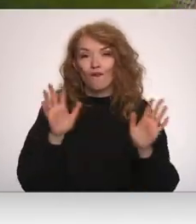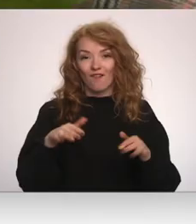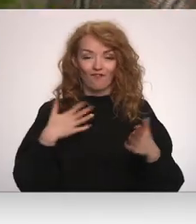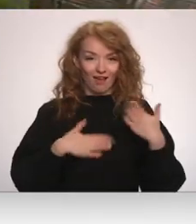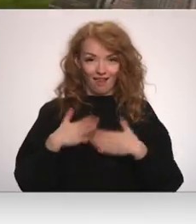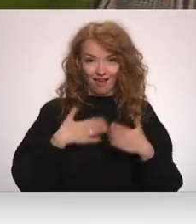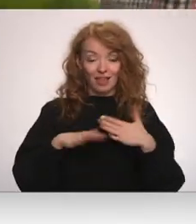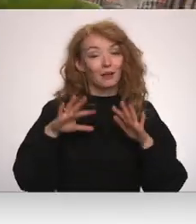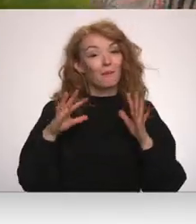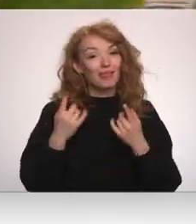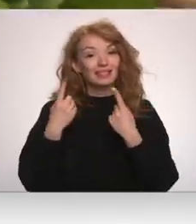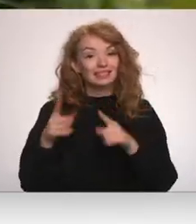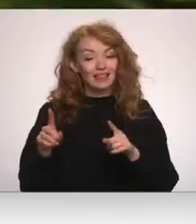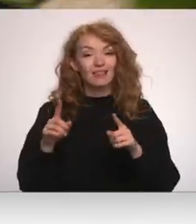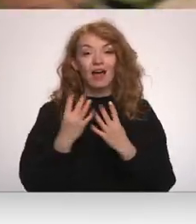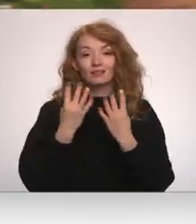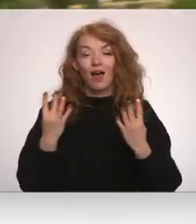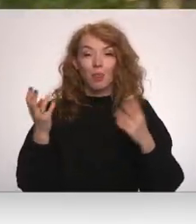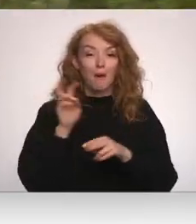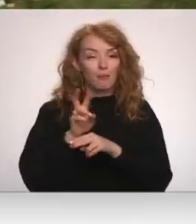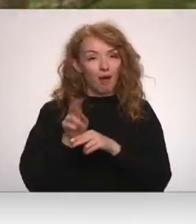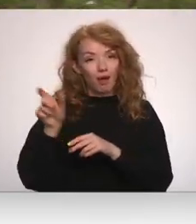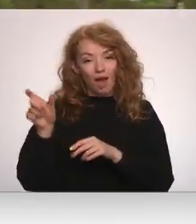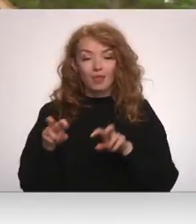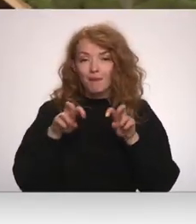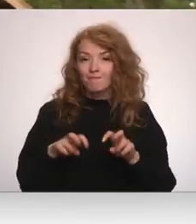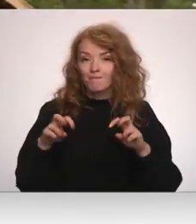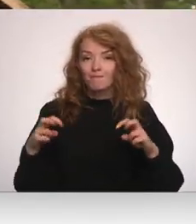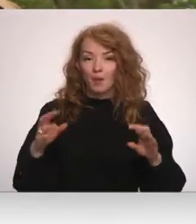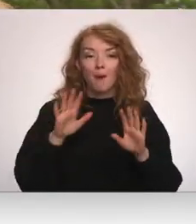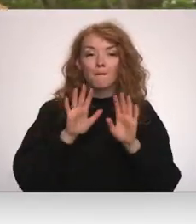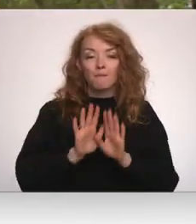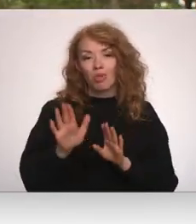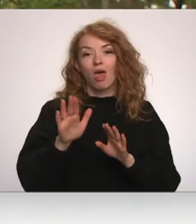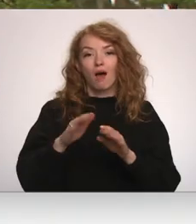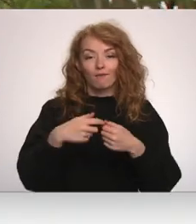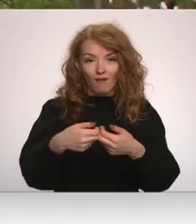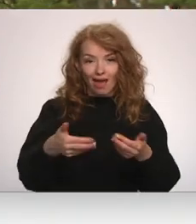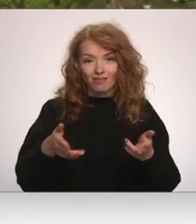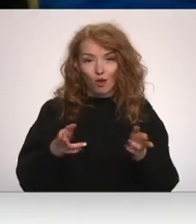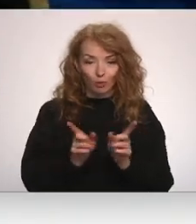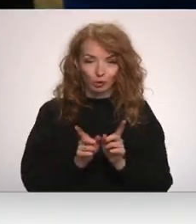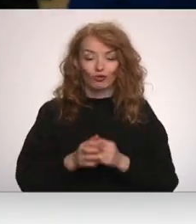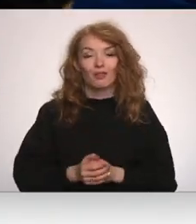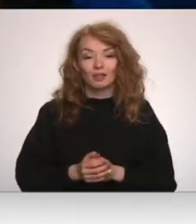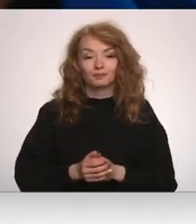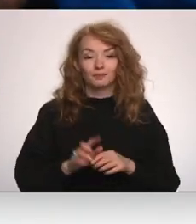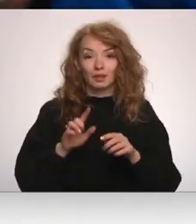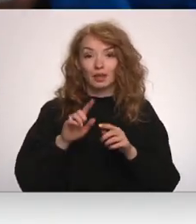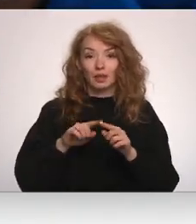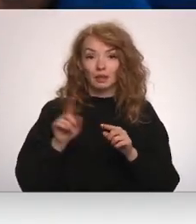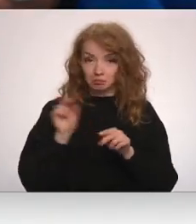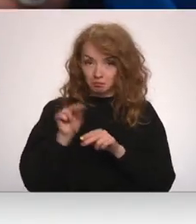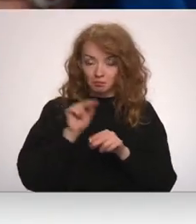ne? Tikmēr citā sētā apmeklētāji satupuši pie Jāņu zālēm. Tur top vainagi. Nākošo lietu te